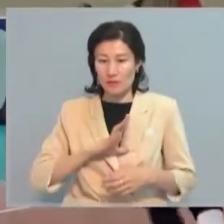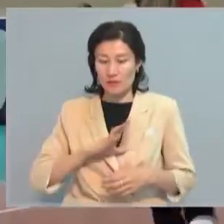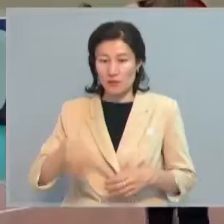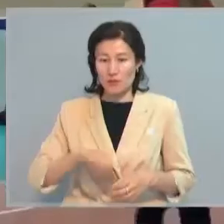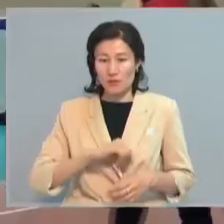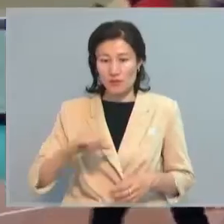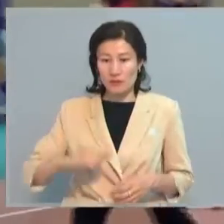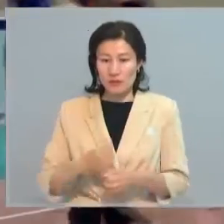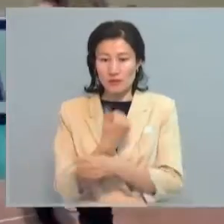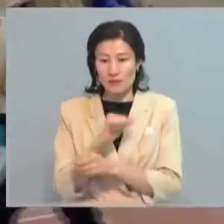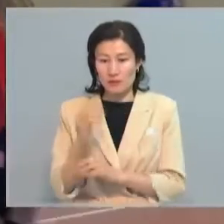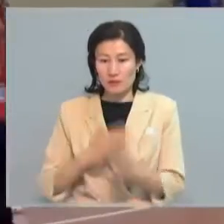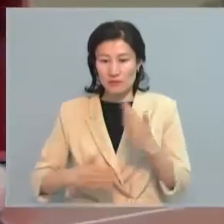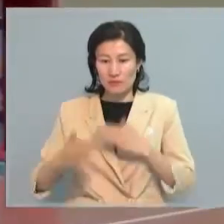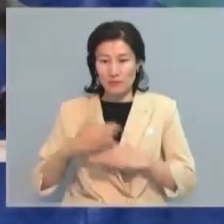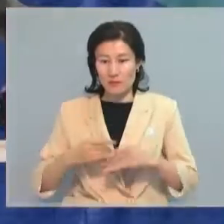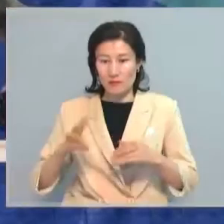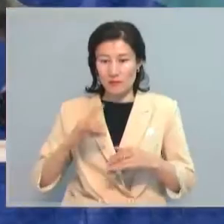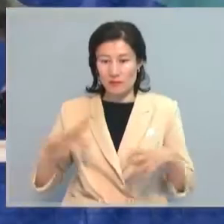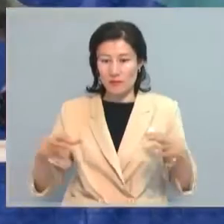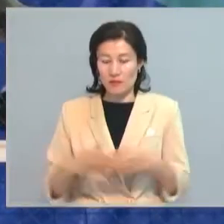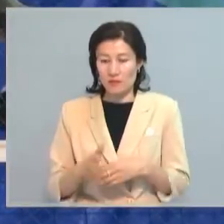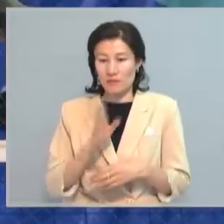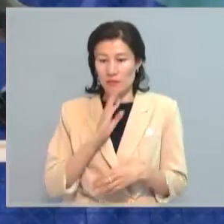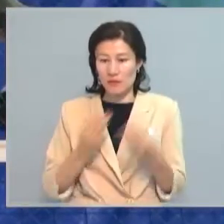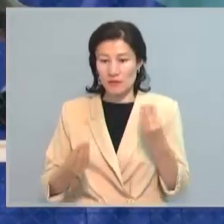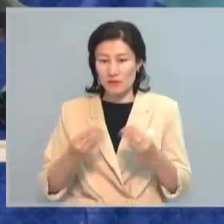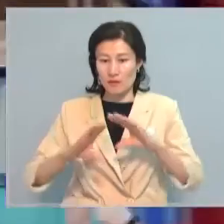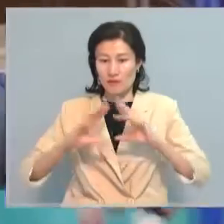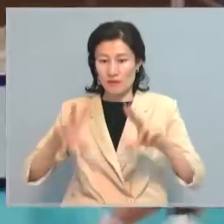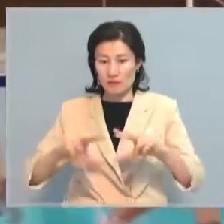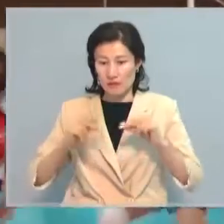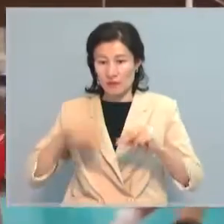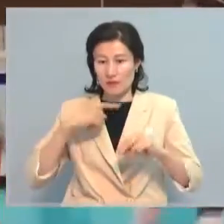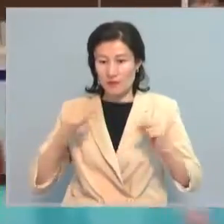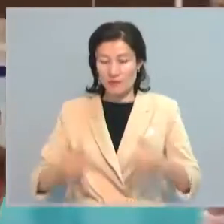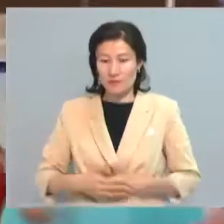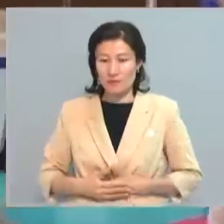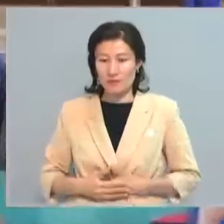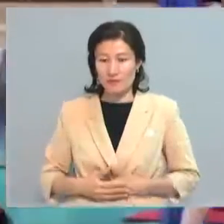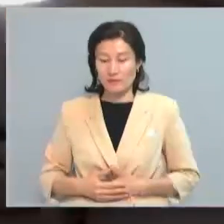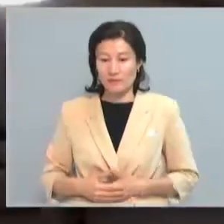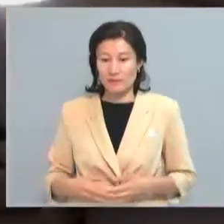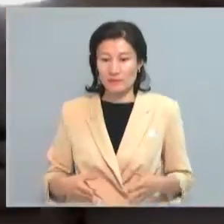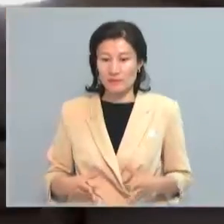Жанкүйерлердің өздерінің жетістіктерімен қуантып келе жатқан Тұран волейбол қыздар командасына әрдайым сәттілік тілейміз. Ернұр Бөбеев, Лола Розметова, жаңалықтар.